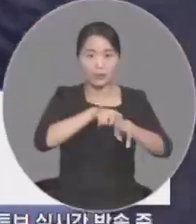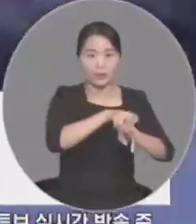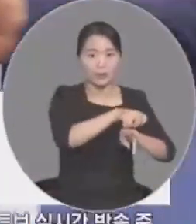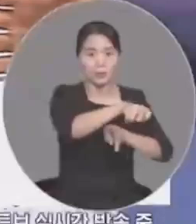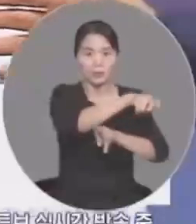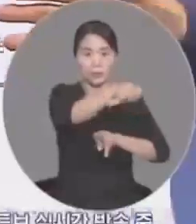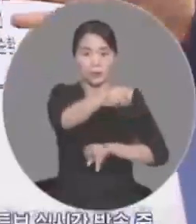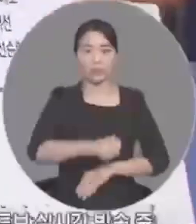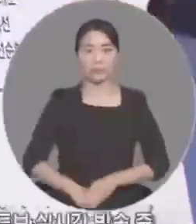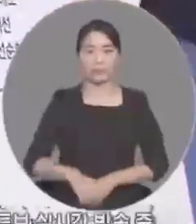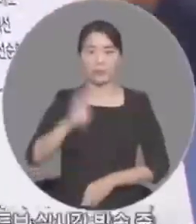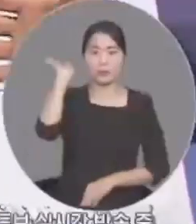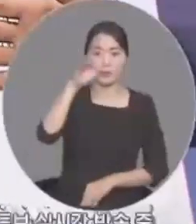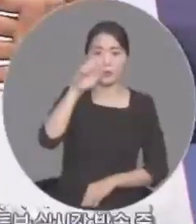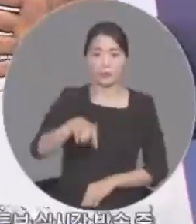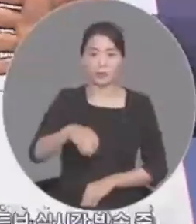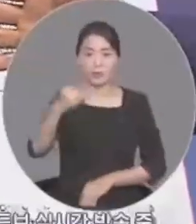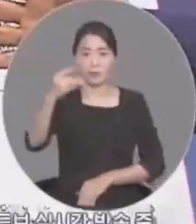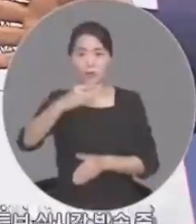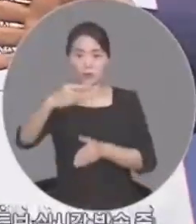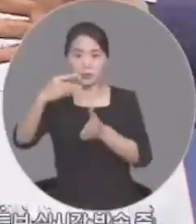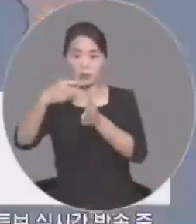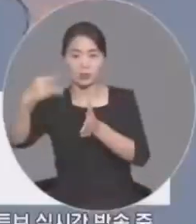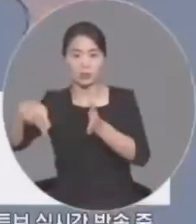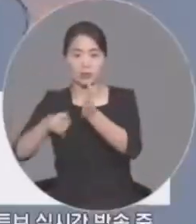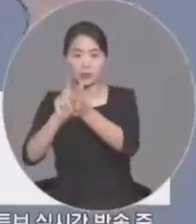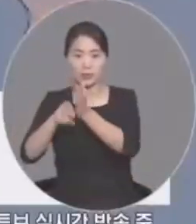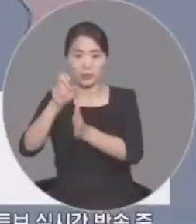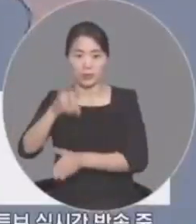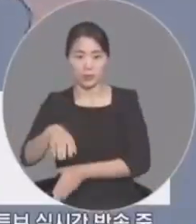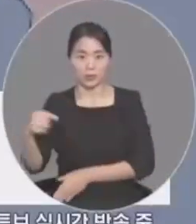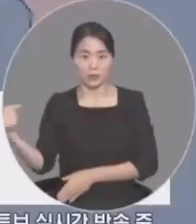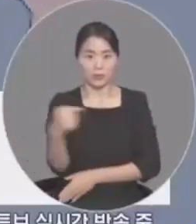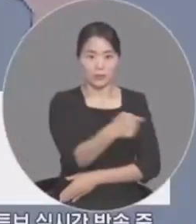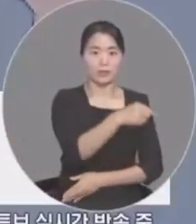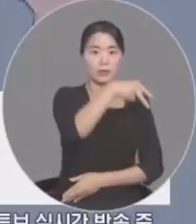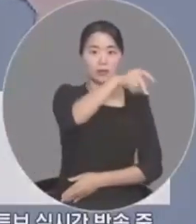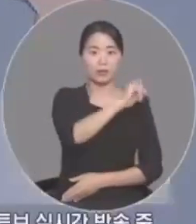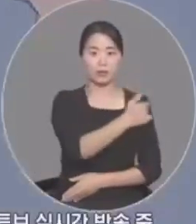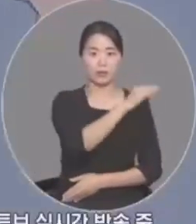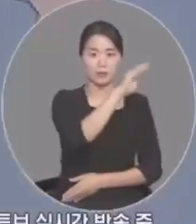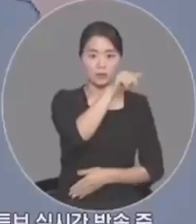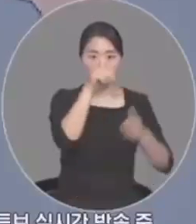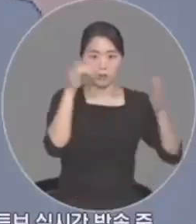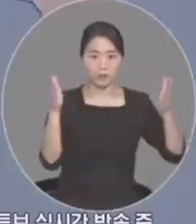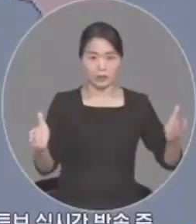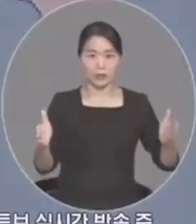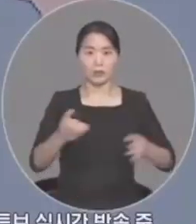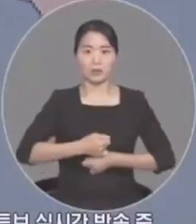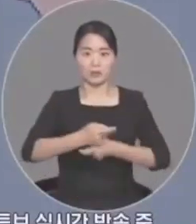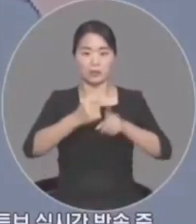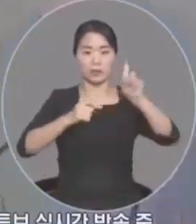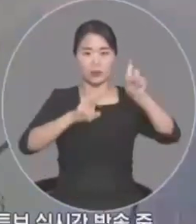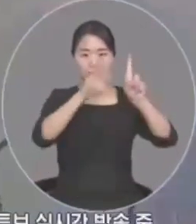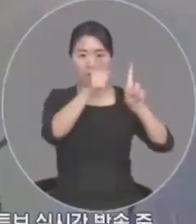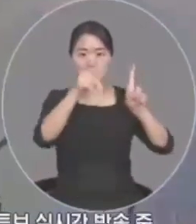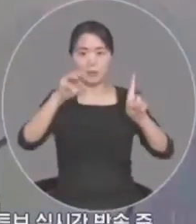태화강역에서 신봉 로터리를 잇는 11km가량의 노선으로 정거장 15곳이 지어질 예정입니다.